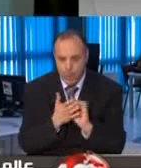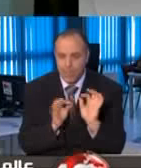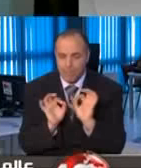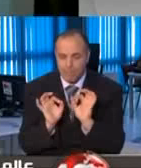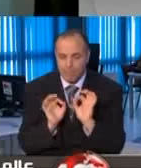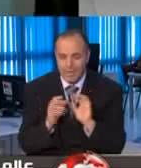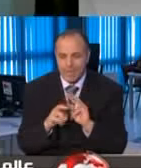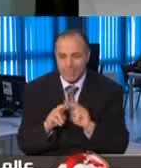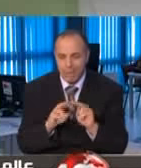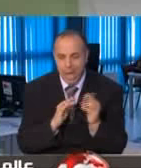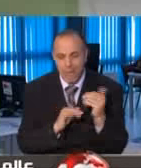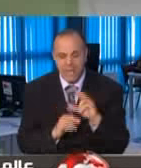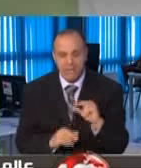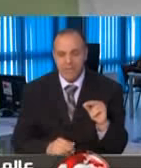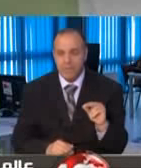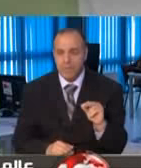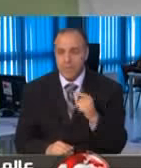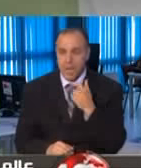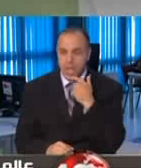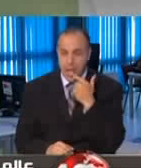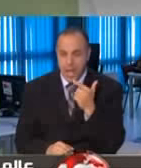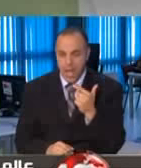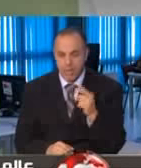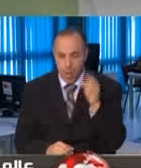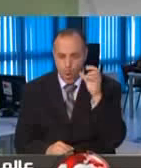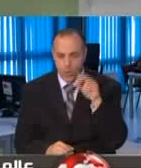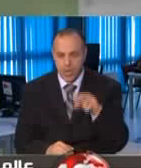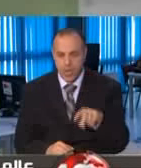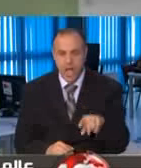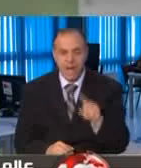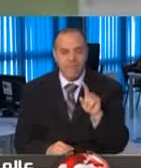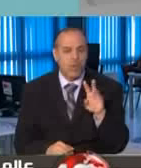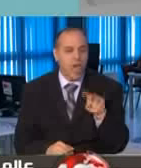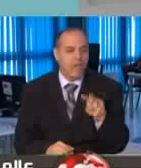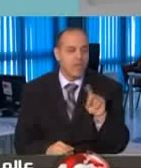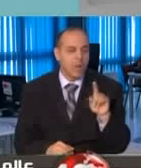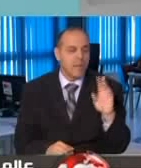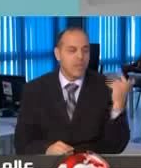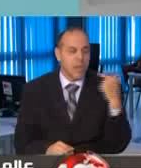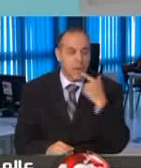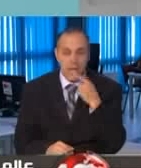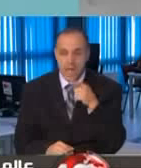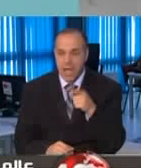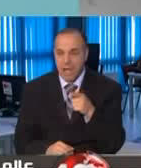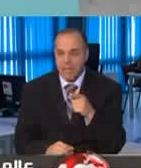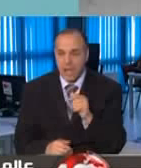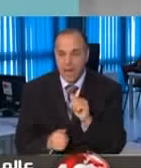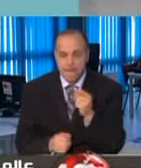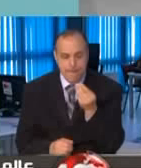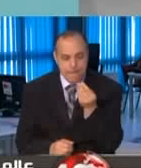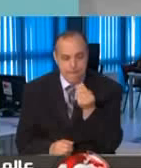لعملية الترميم السابقة التي تمت في أوت سنة 14 و2000،